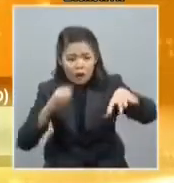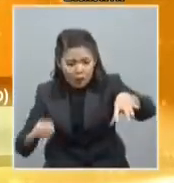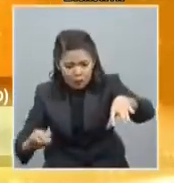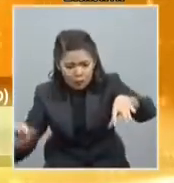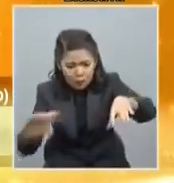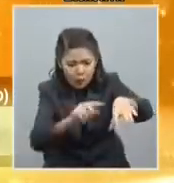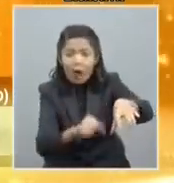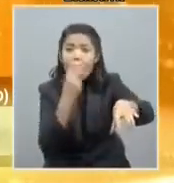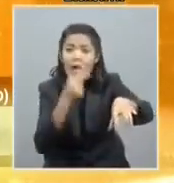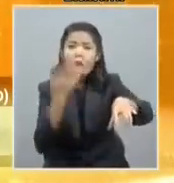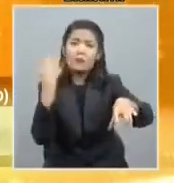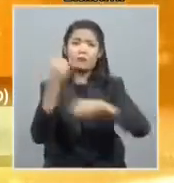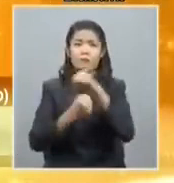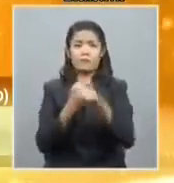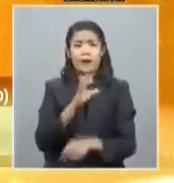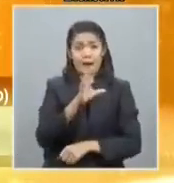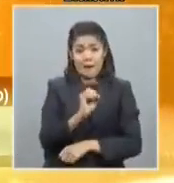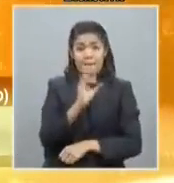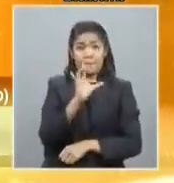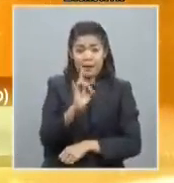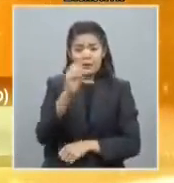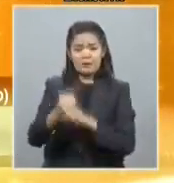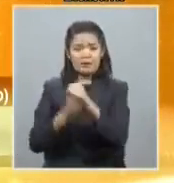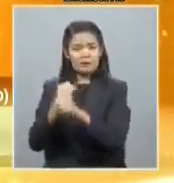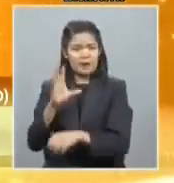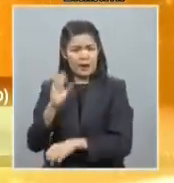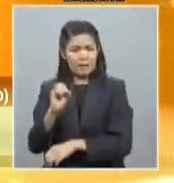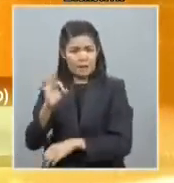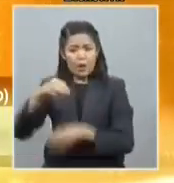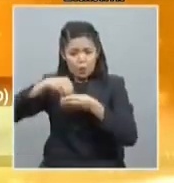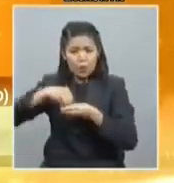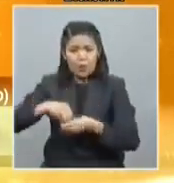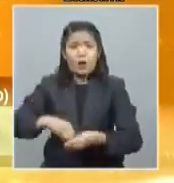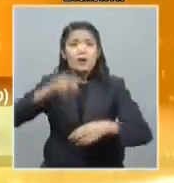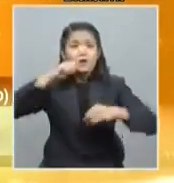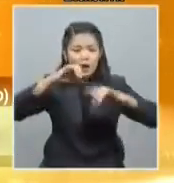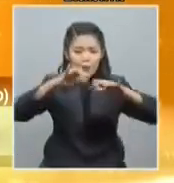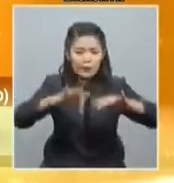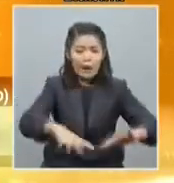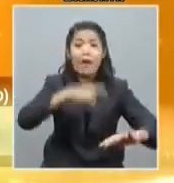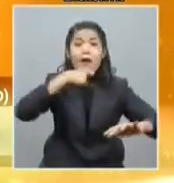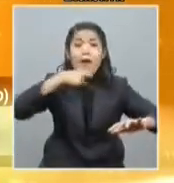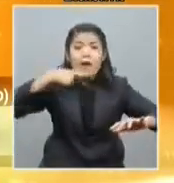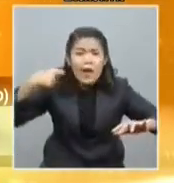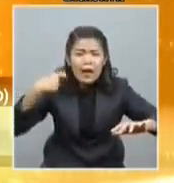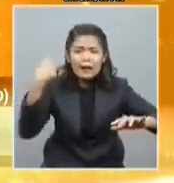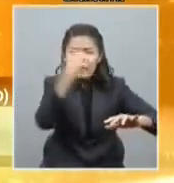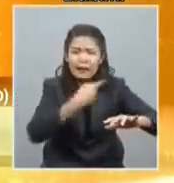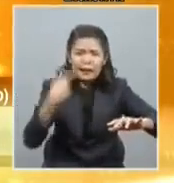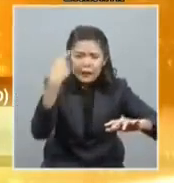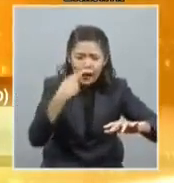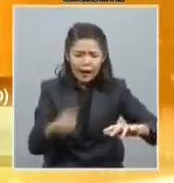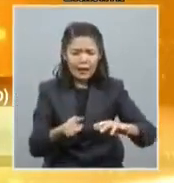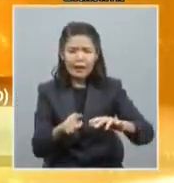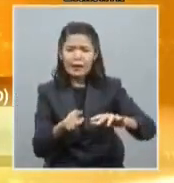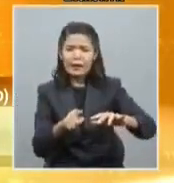ไรทั้งที่ปี5859หัวหน้าชัยวัฒน์อยู่ในพื้นที่น้ำเนี่ยแห้งเลยใครจะไปทำเรื่องชั่วร้าย